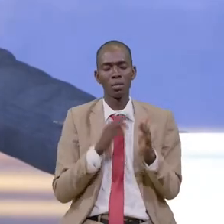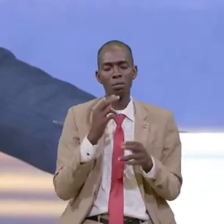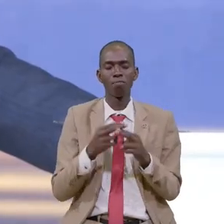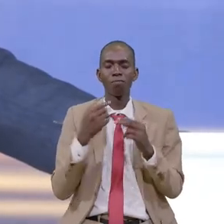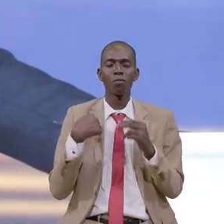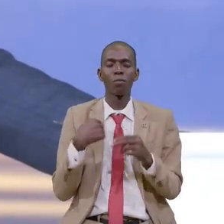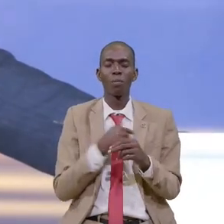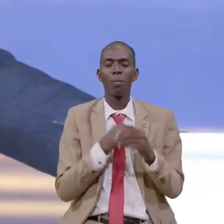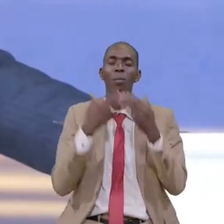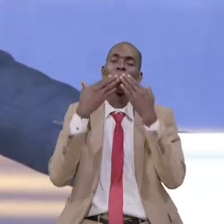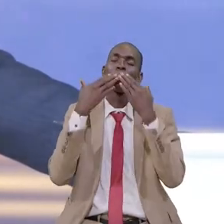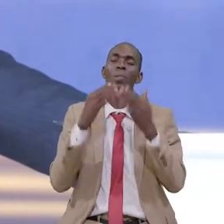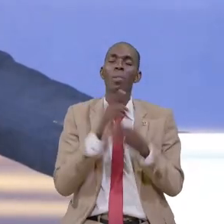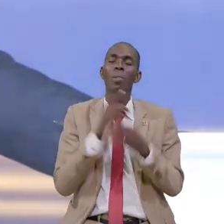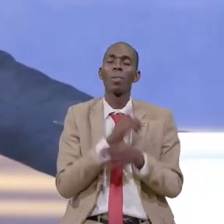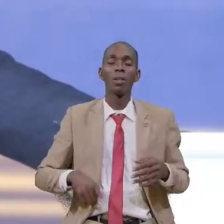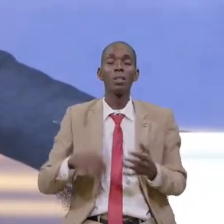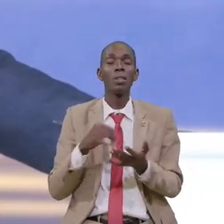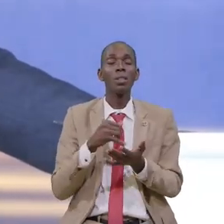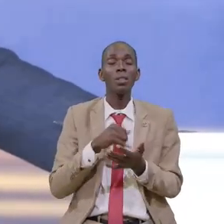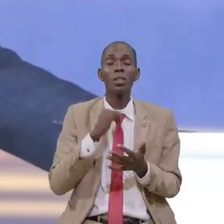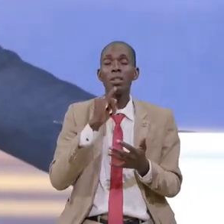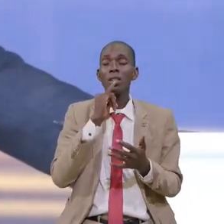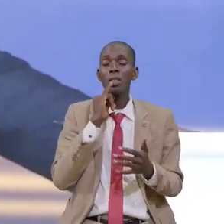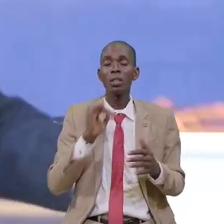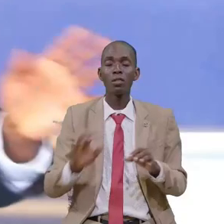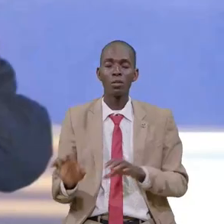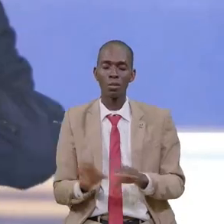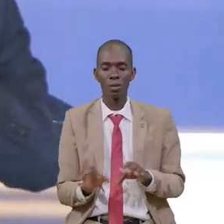Seigneur. C'est fait!